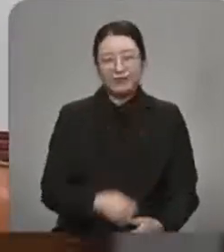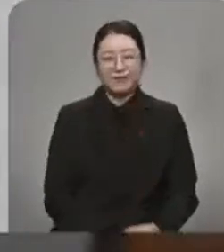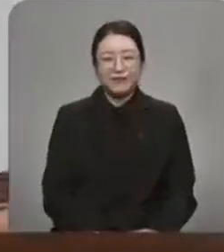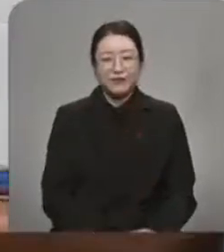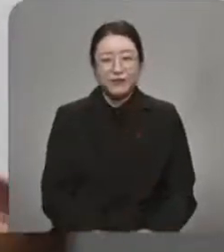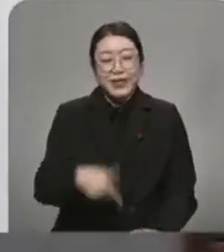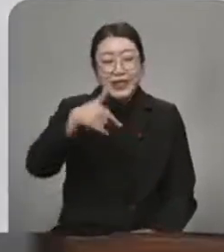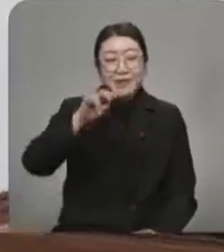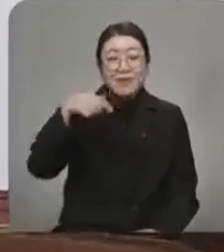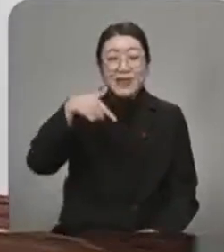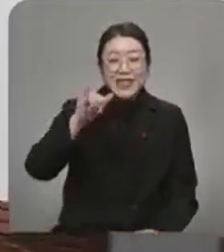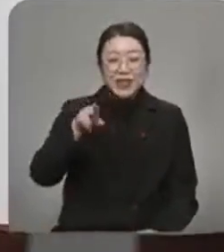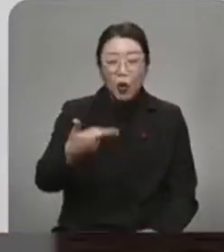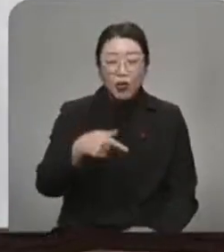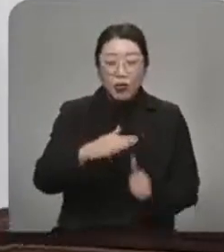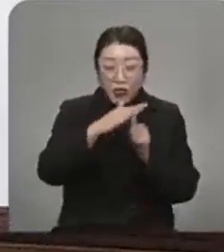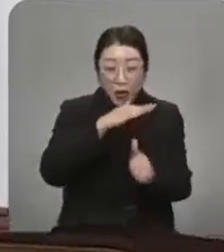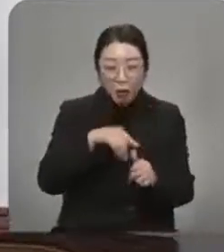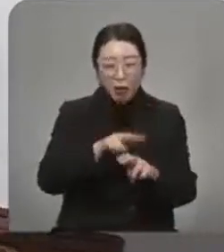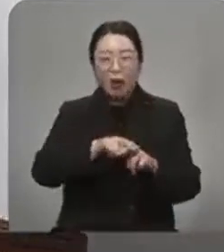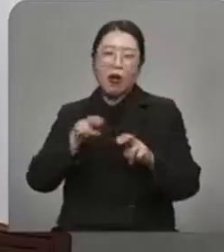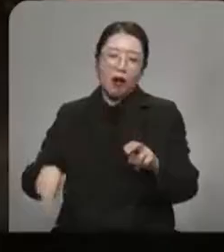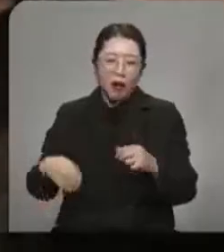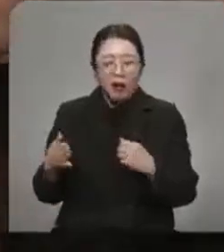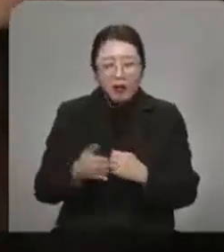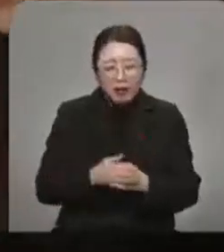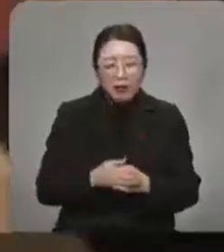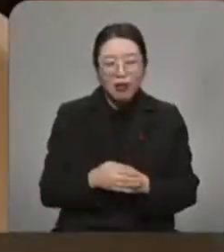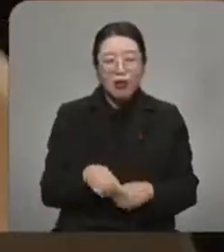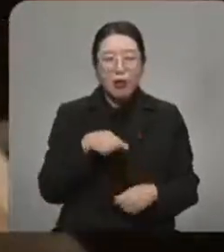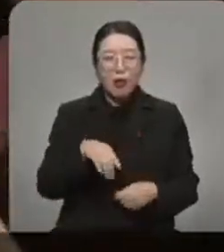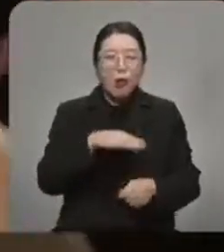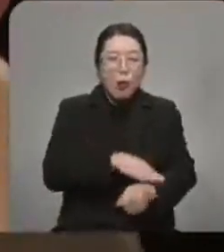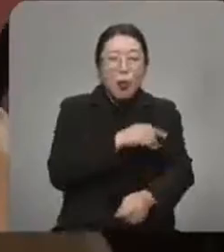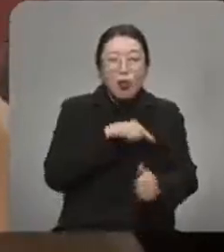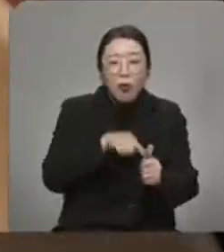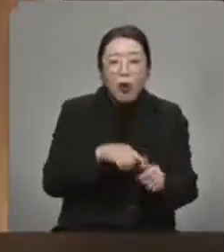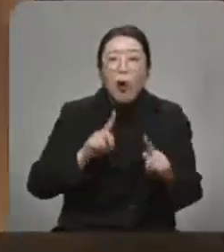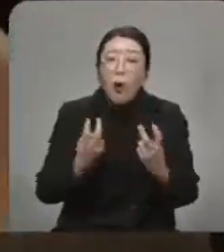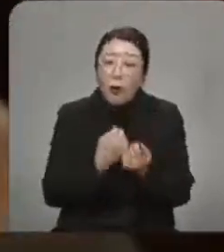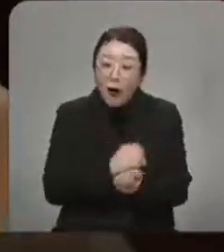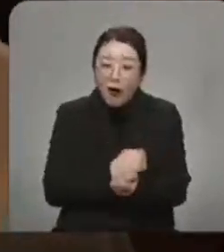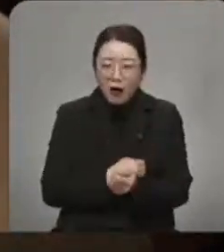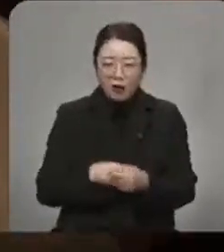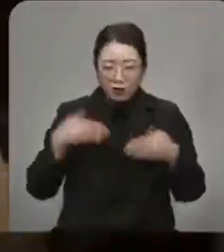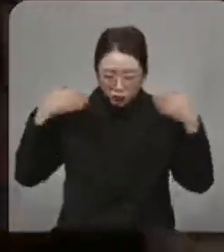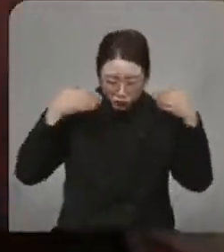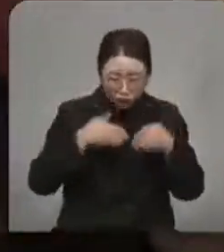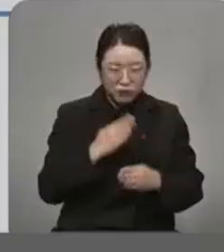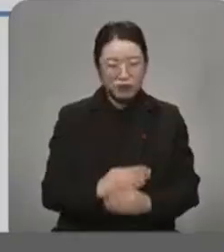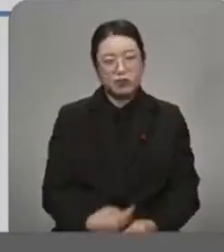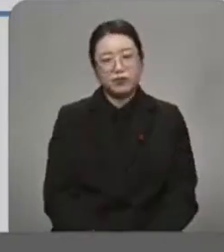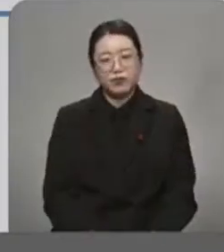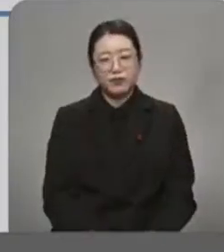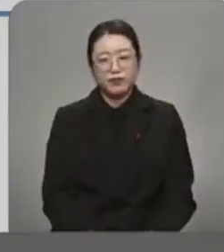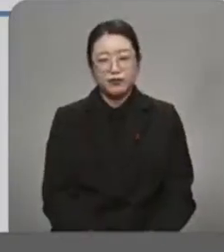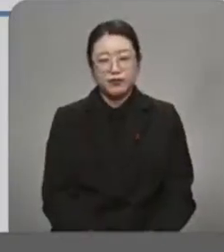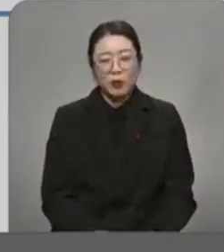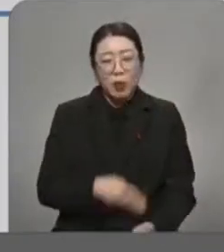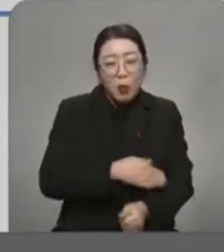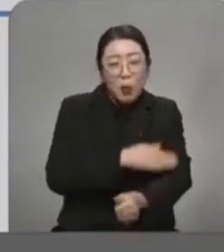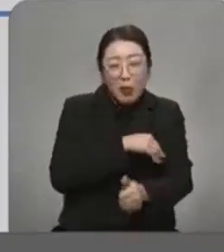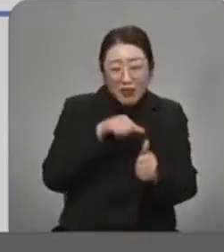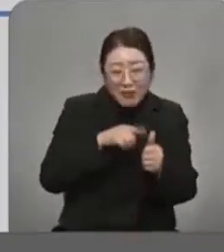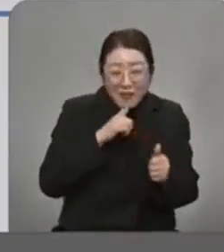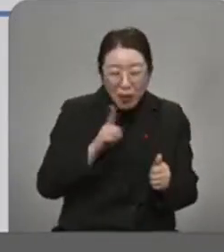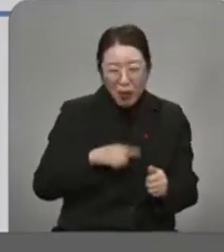김기헌 국민임 대표까지 전격적으로 자리에서 물러나면서 권원의 거치가 다시 주목받고 있습니다 권의원 측은